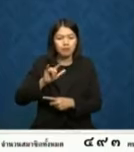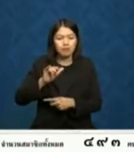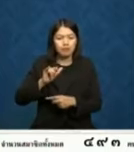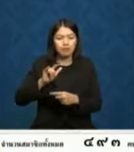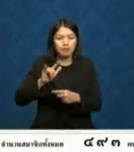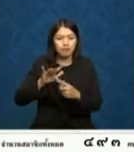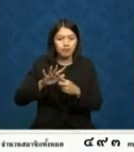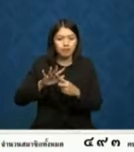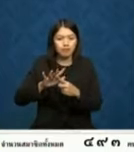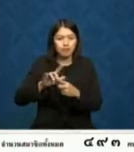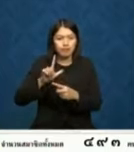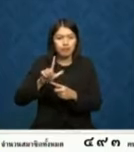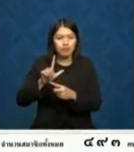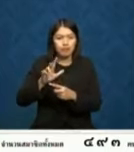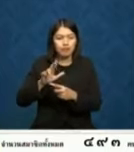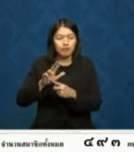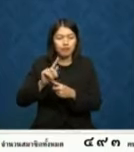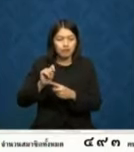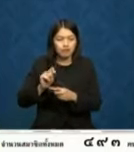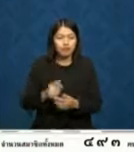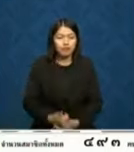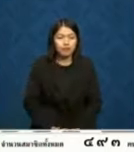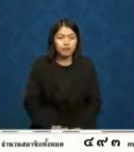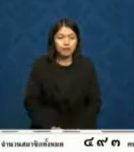ปัญญัติตานนท์เชิญ